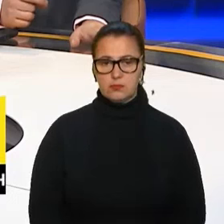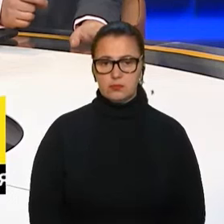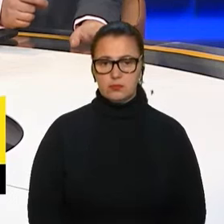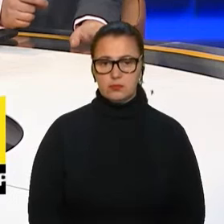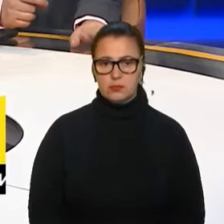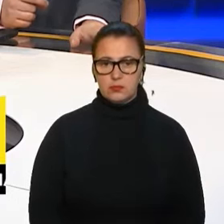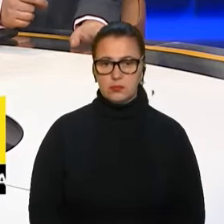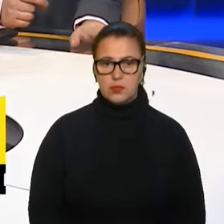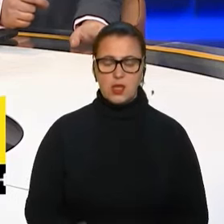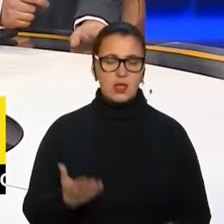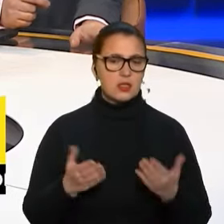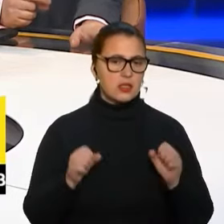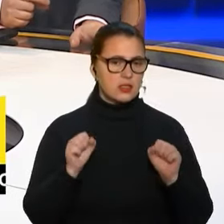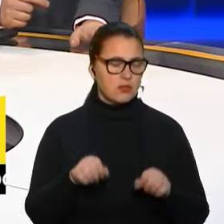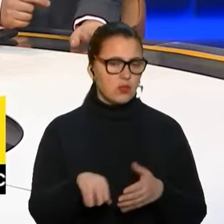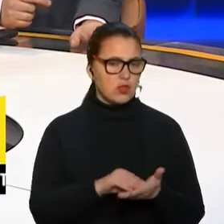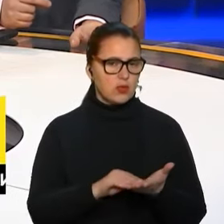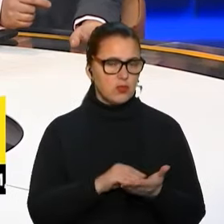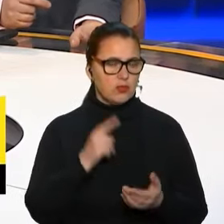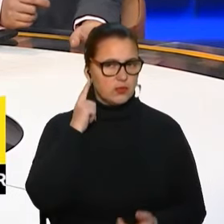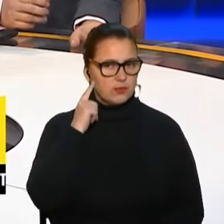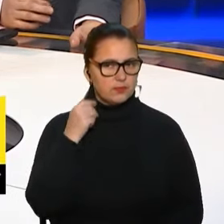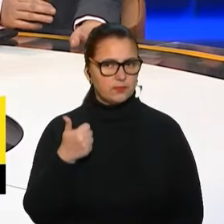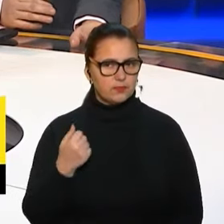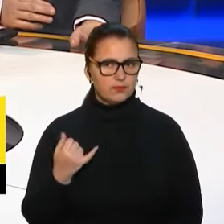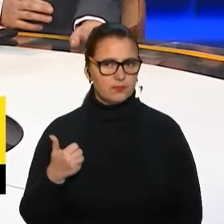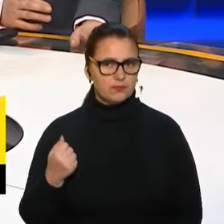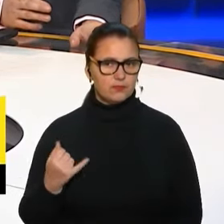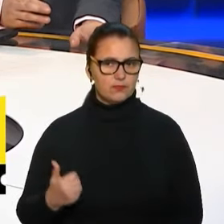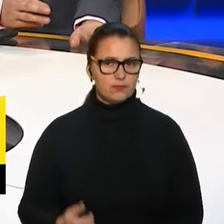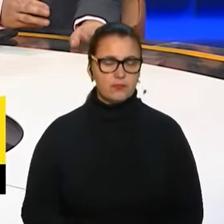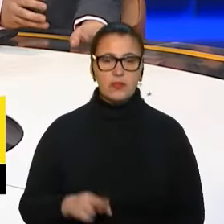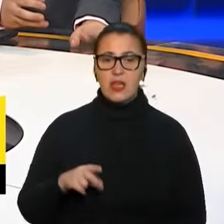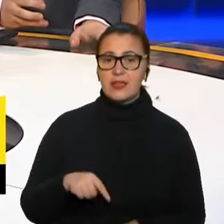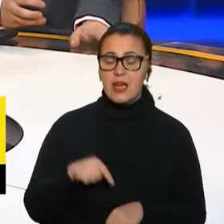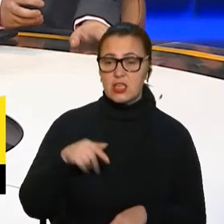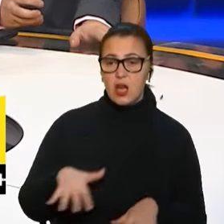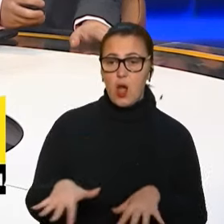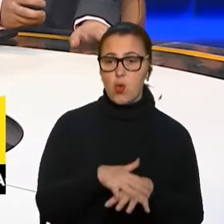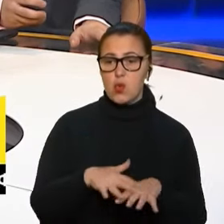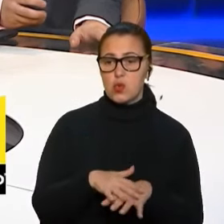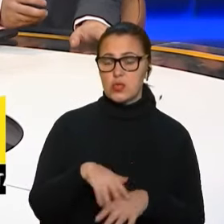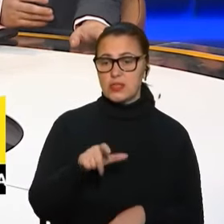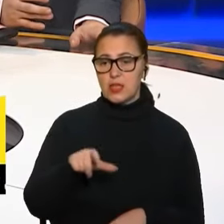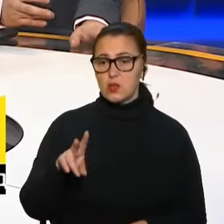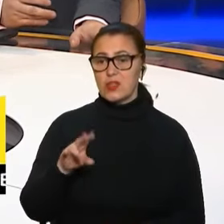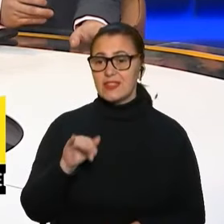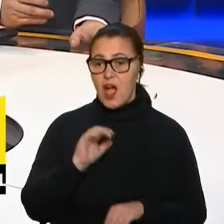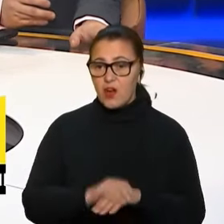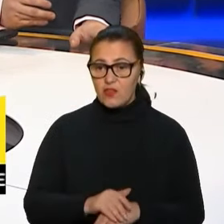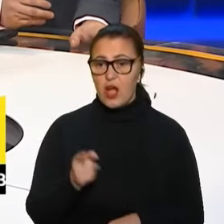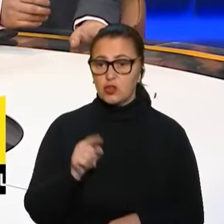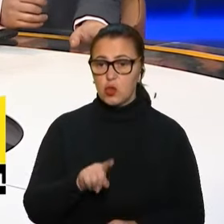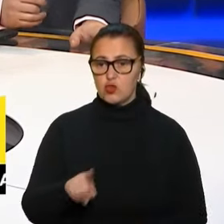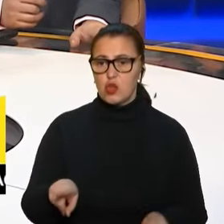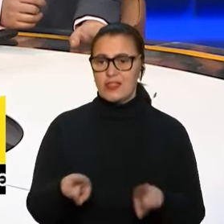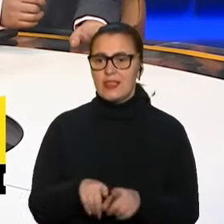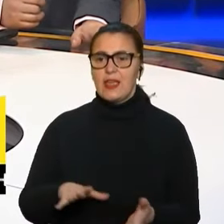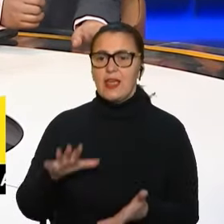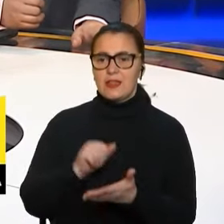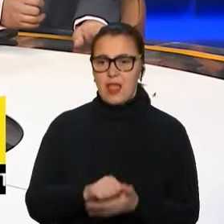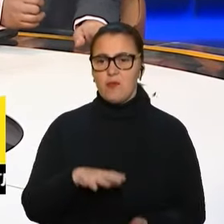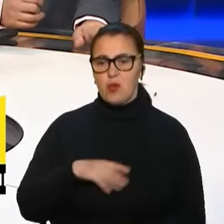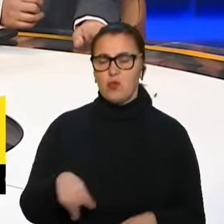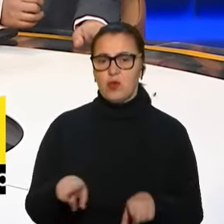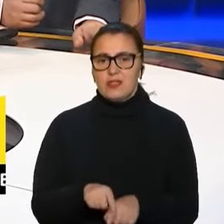Якщо можна повторити питання, я не слухав, зв'язок прерывається. Як реагує саме суспільство на сам факт того, що от такий напад був і така